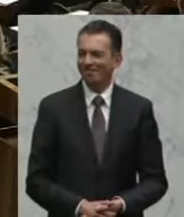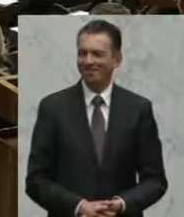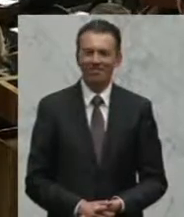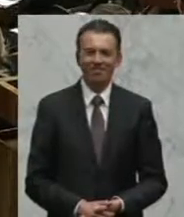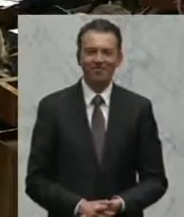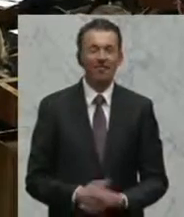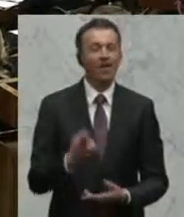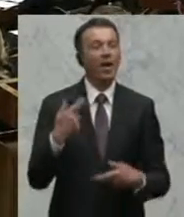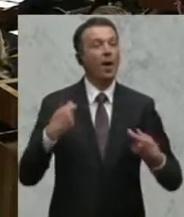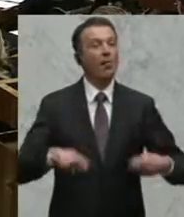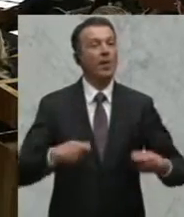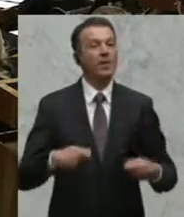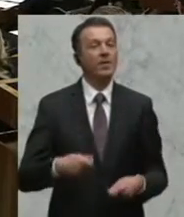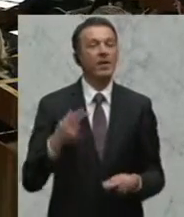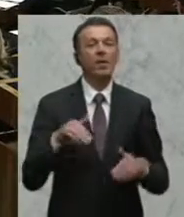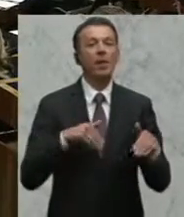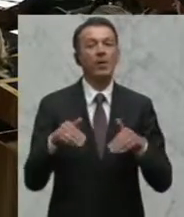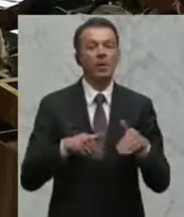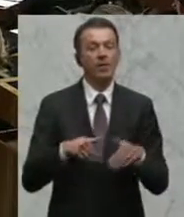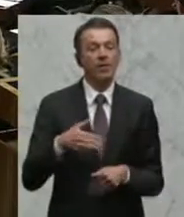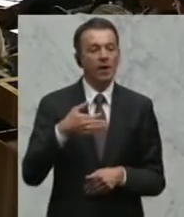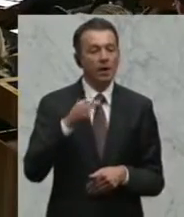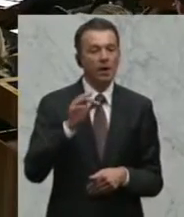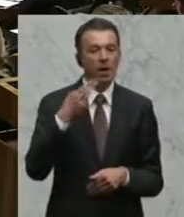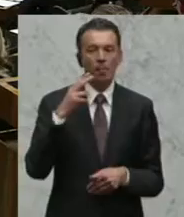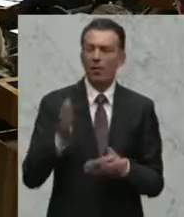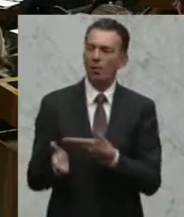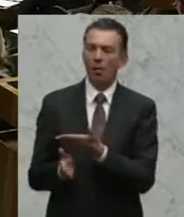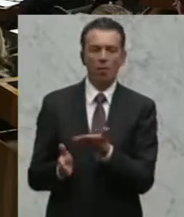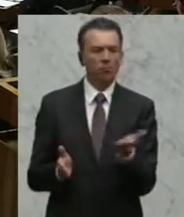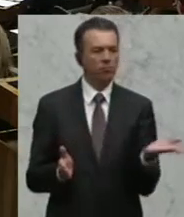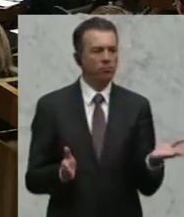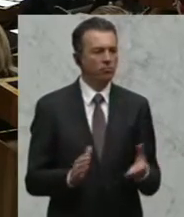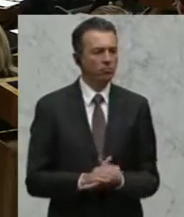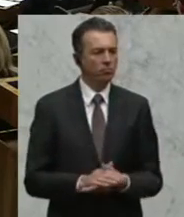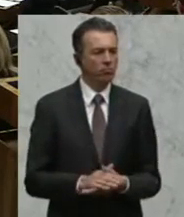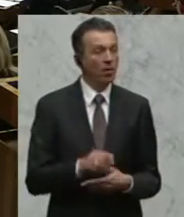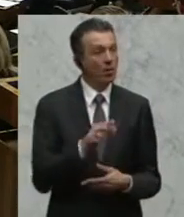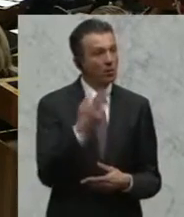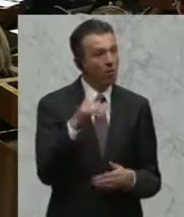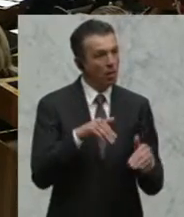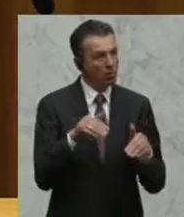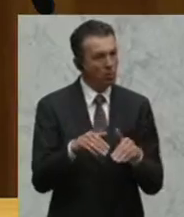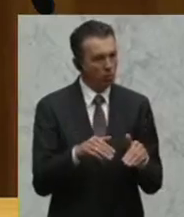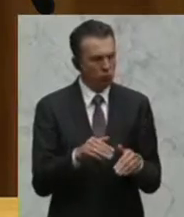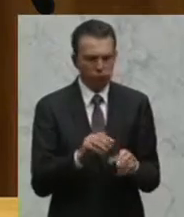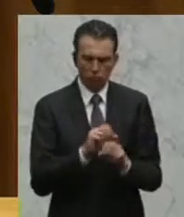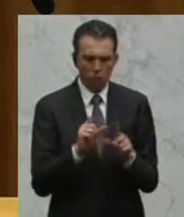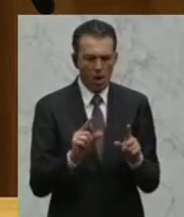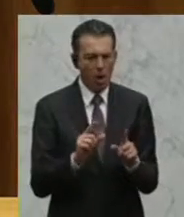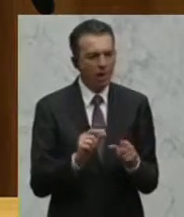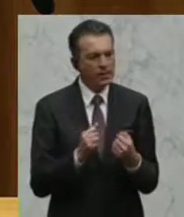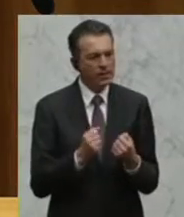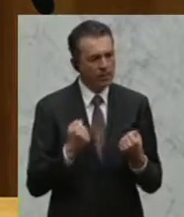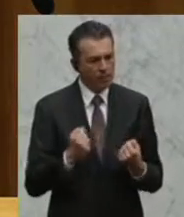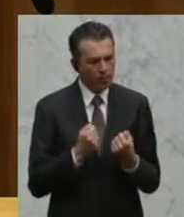Herr Präsident, Herr Minister, meine Damen und Herren, zweifellos sind Sie, Herr Minister, durchaus bemüht, den ganzen,